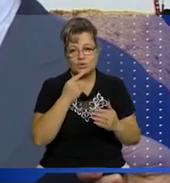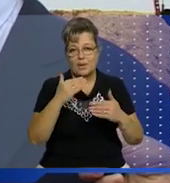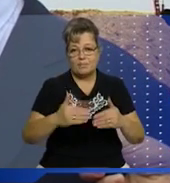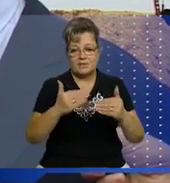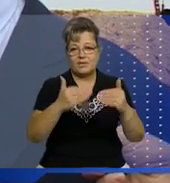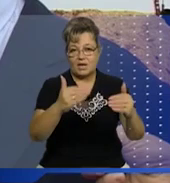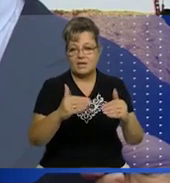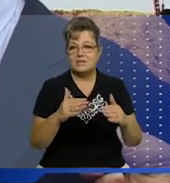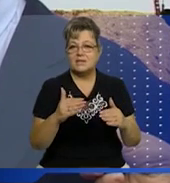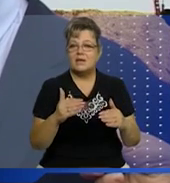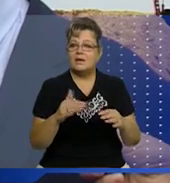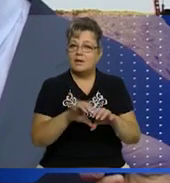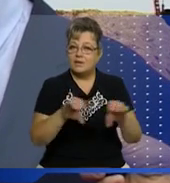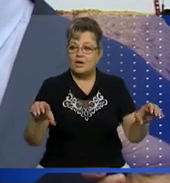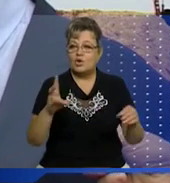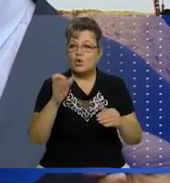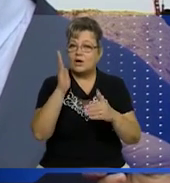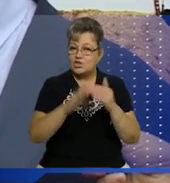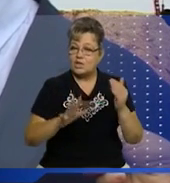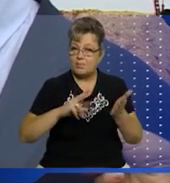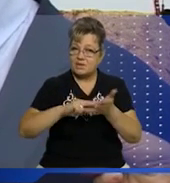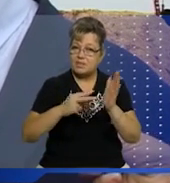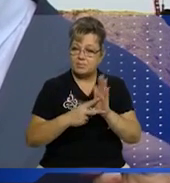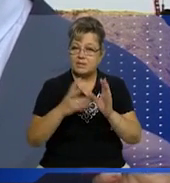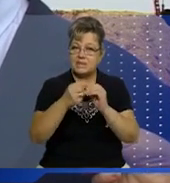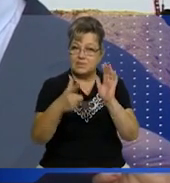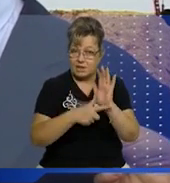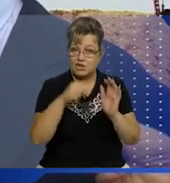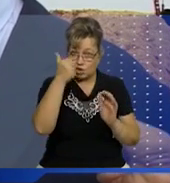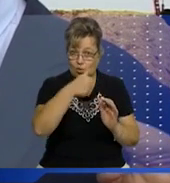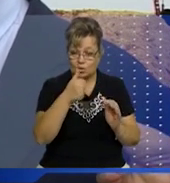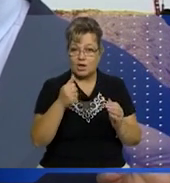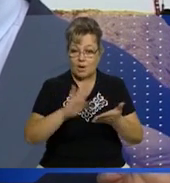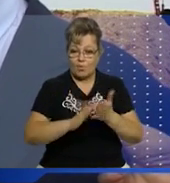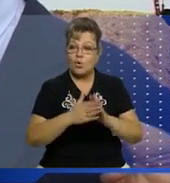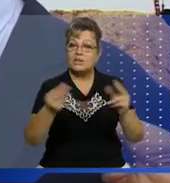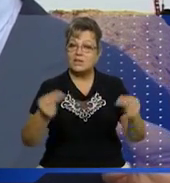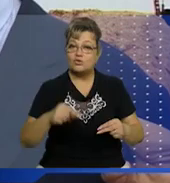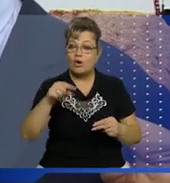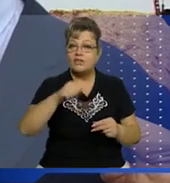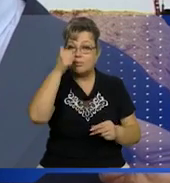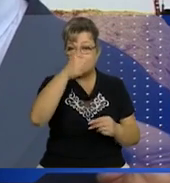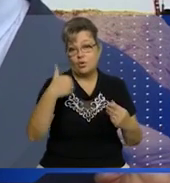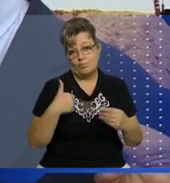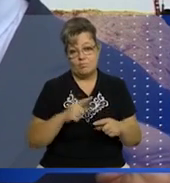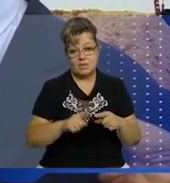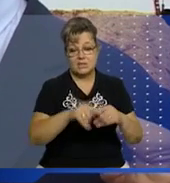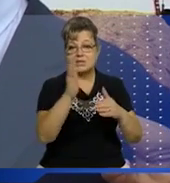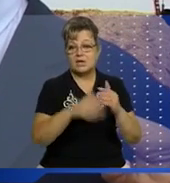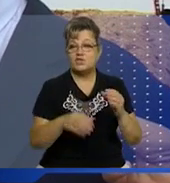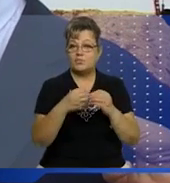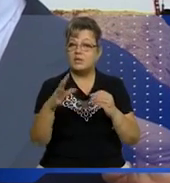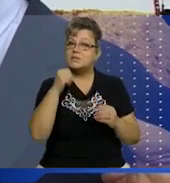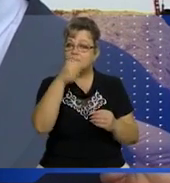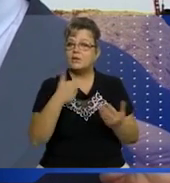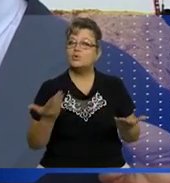Достаточно трудно продвигается объект, но в то же время окончание его было запланировано на 2017 год по контракту, а в этом году мы уже